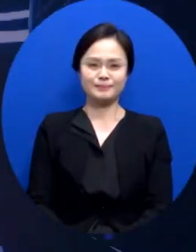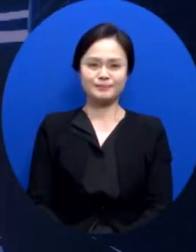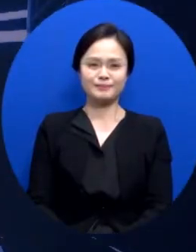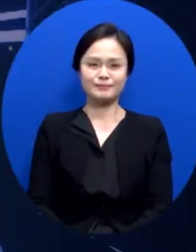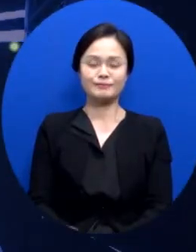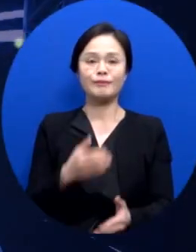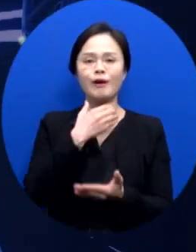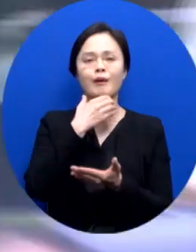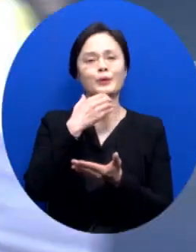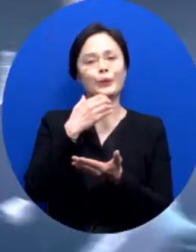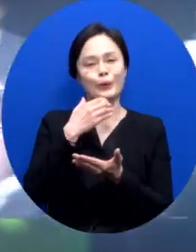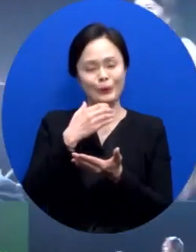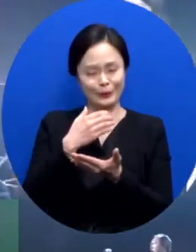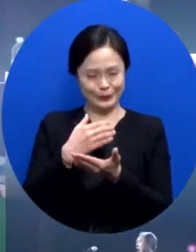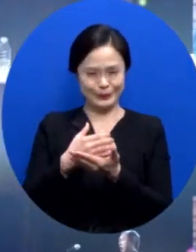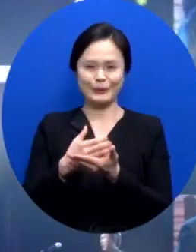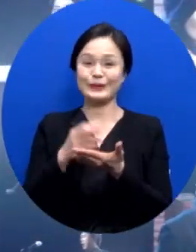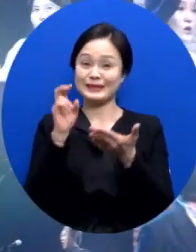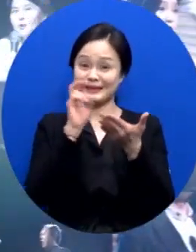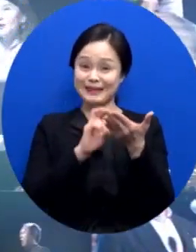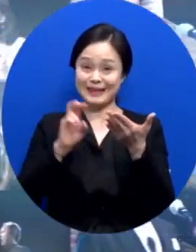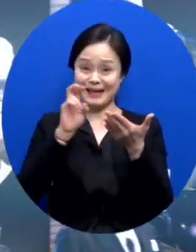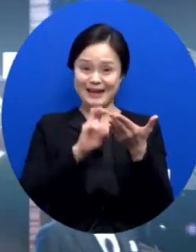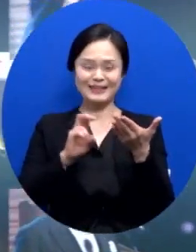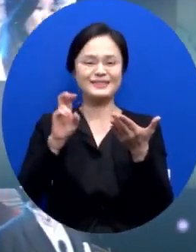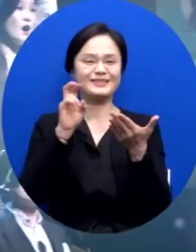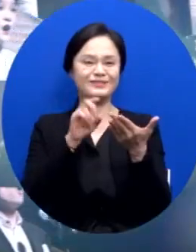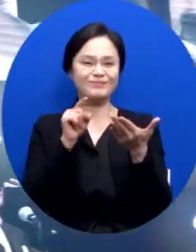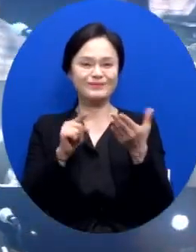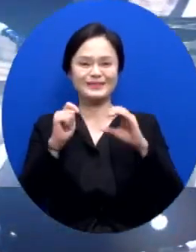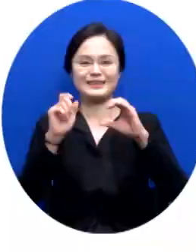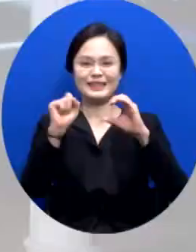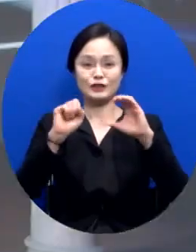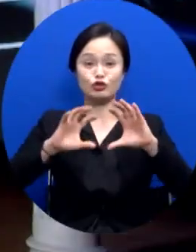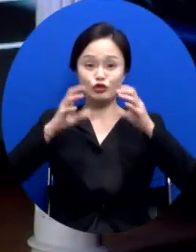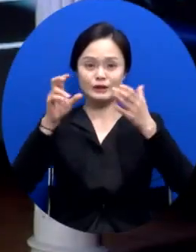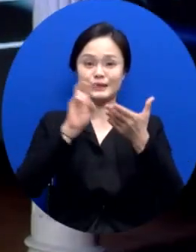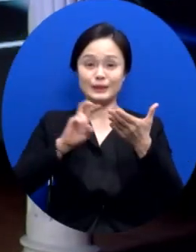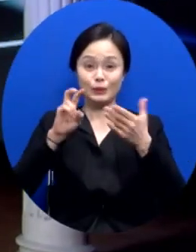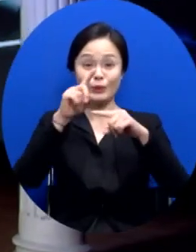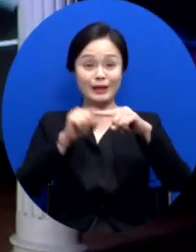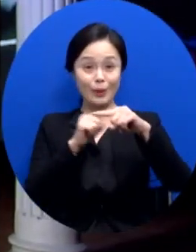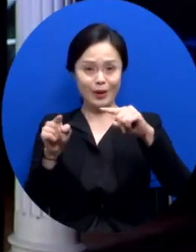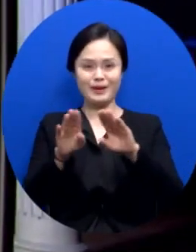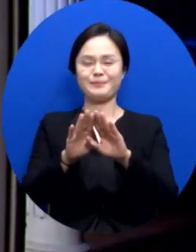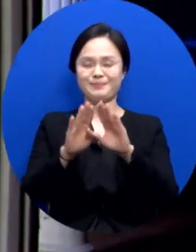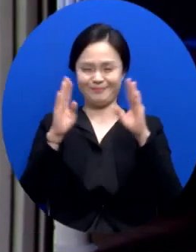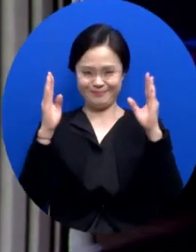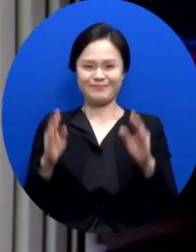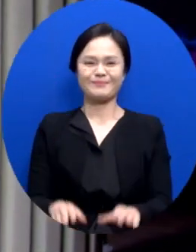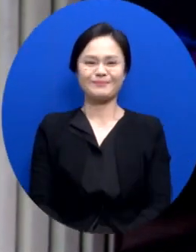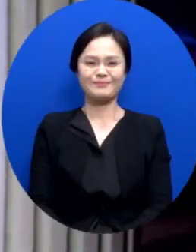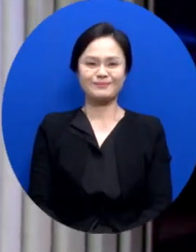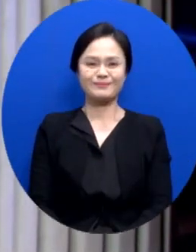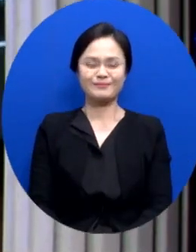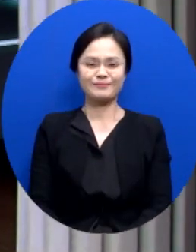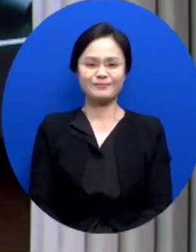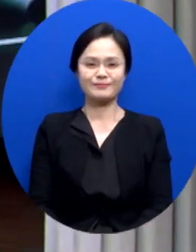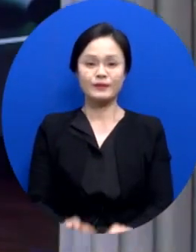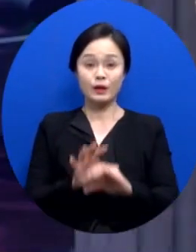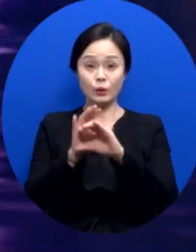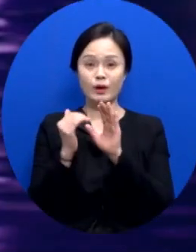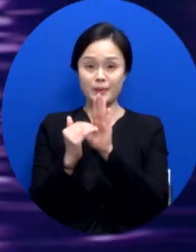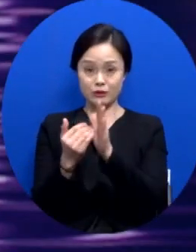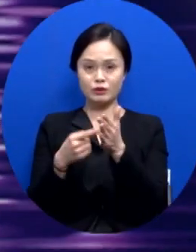마음을 울리는 희망의 목소리, 내일을 향하다. CTS 국제 찬송가 경연대회가 열렸습니다. 철저한